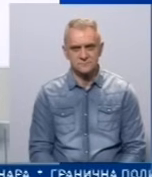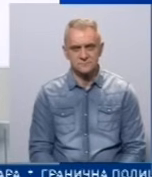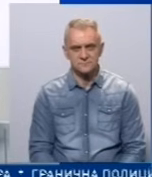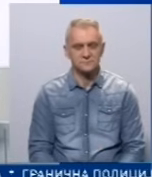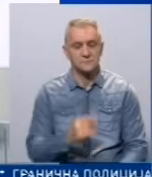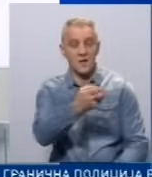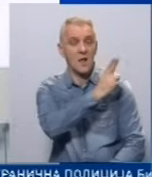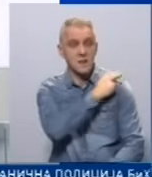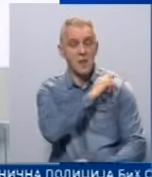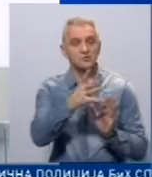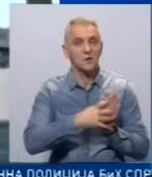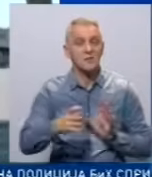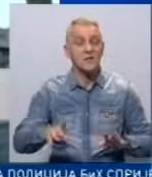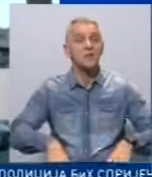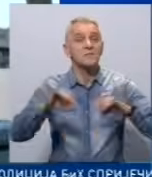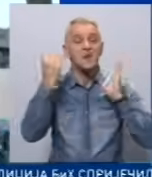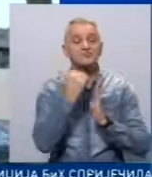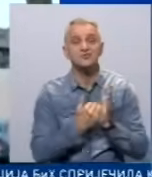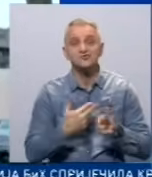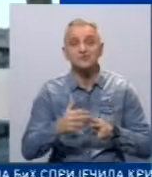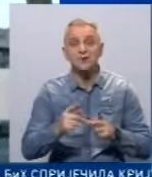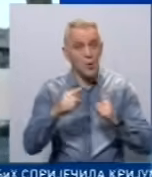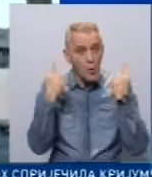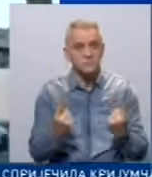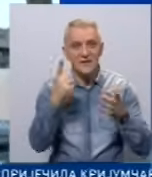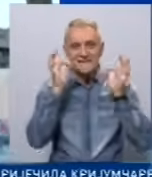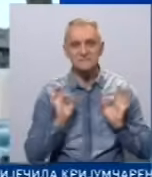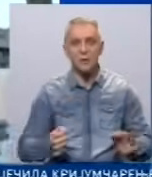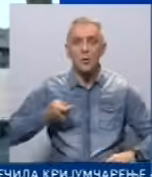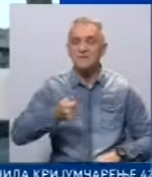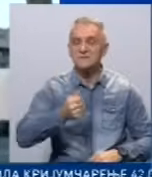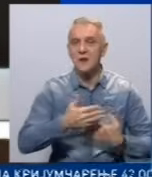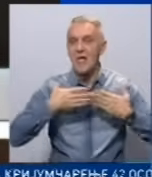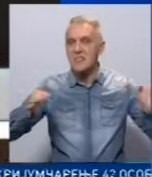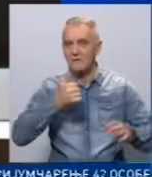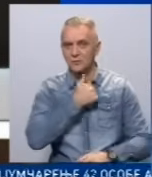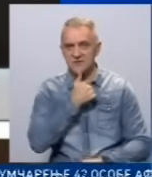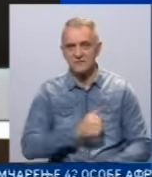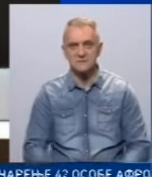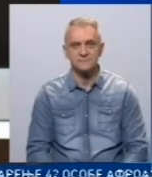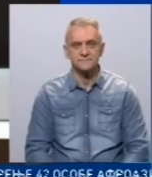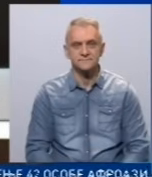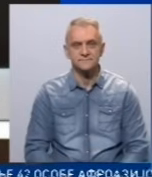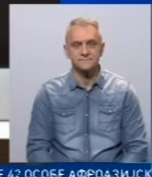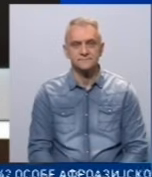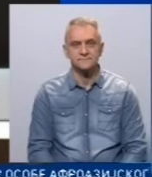Pred nadležnima i dalje iznalaženje rješenja za opstanak i sigurno finansiranje javnog servisa.